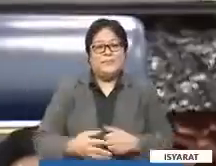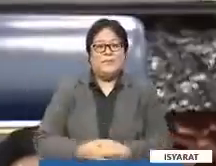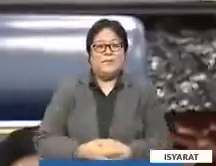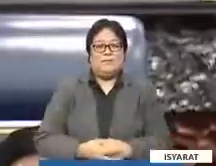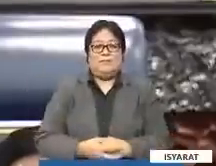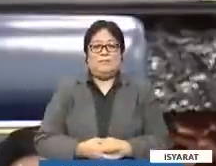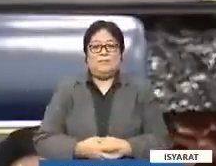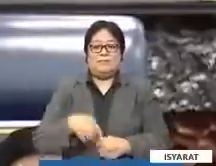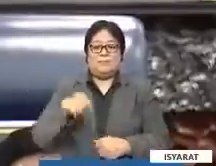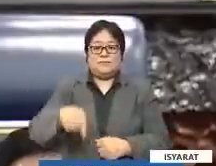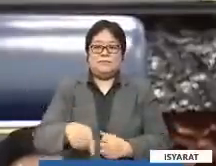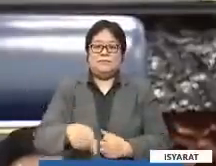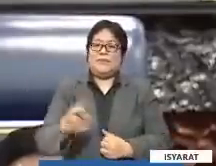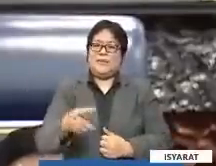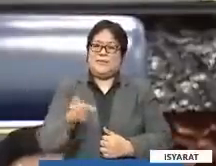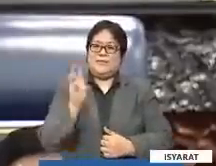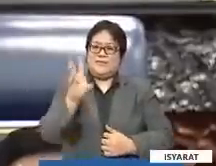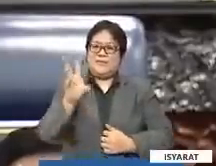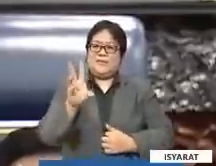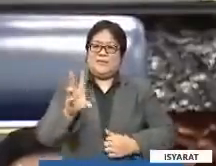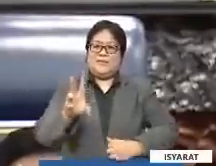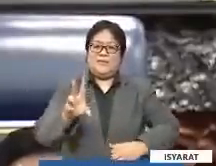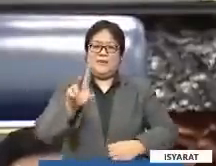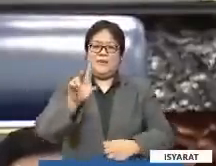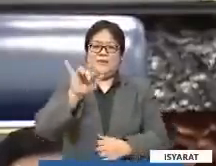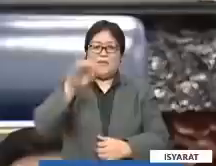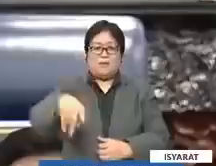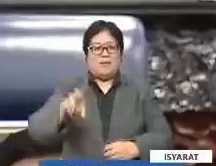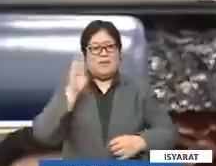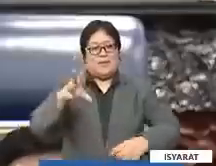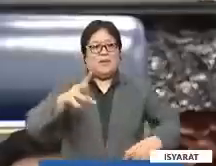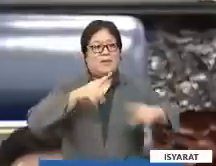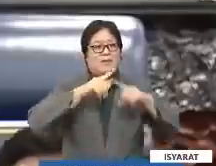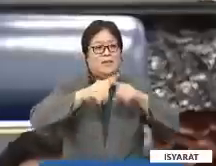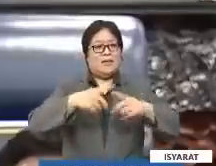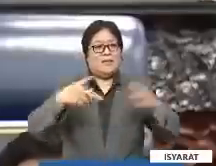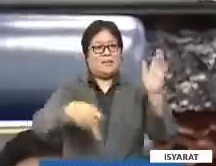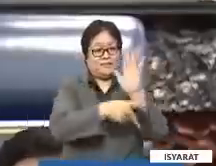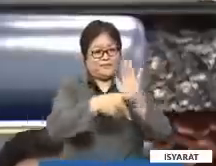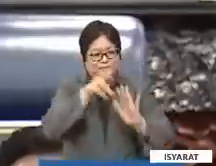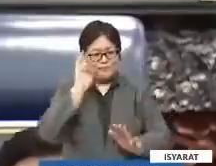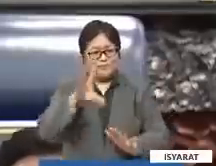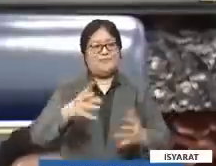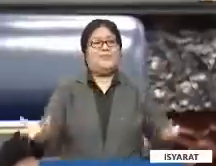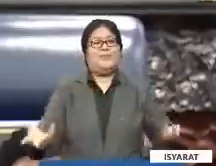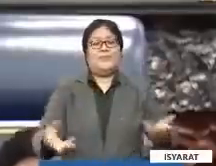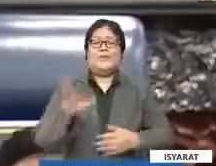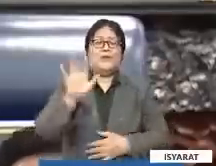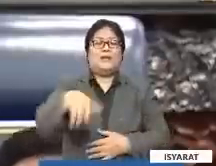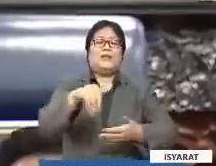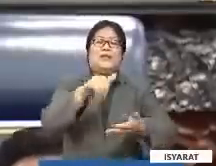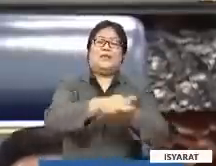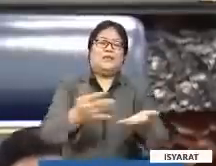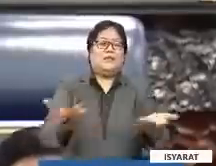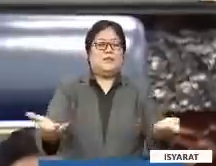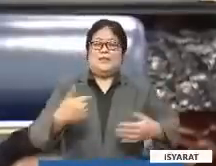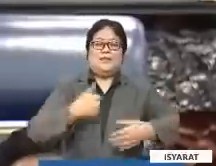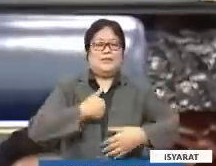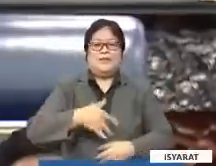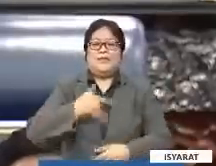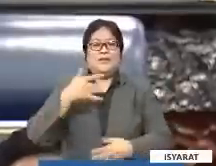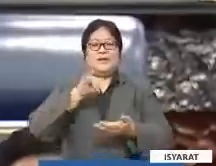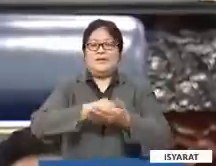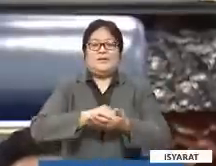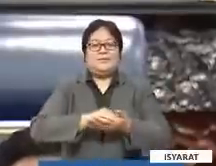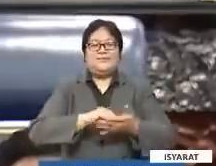ini satu perkara yang menghina palingan menghina tangki speaker itu itu itu mekarkan seri gua ah